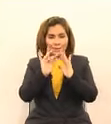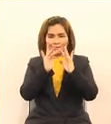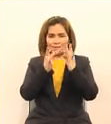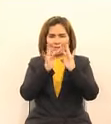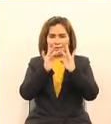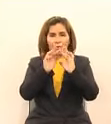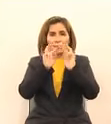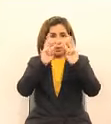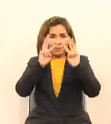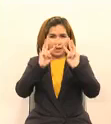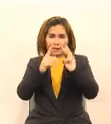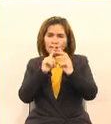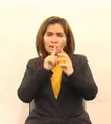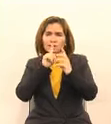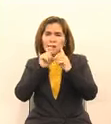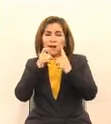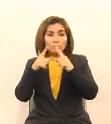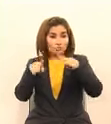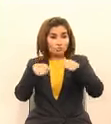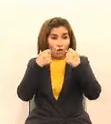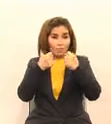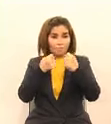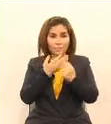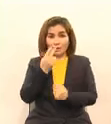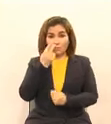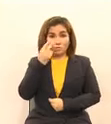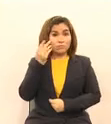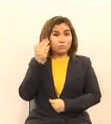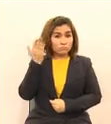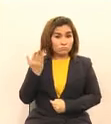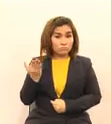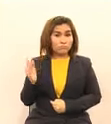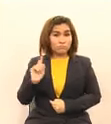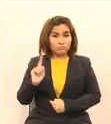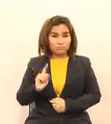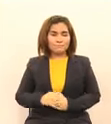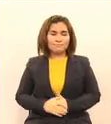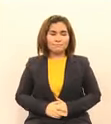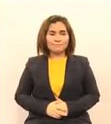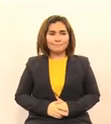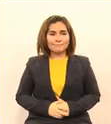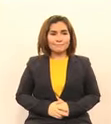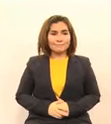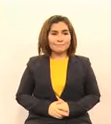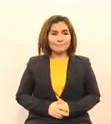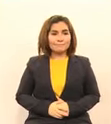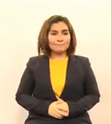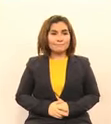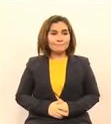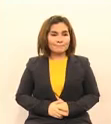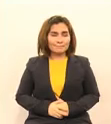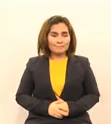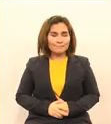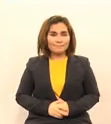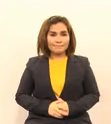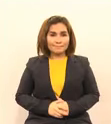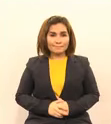น์นะครับตรงนี้ผมสามารถลุกขึ้นไปชี้ได้ใช่ไหมครับมีไมค์นะฮะขออนุญาตครับ